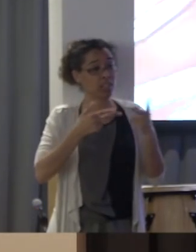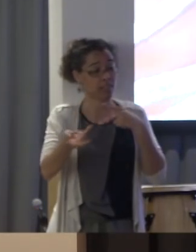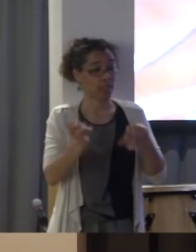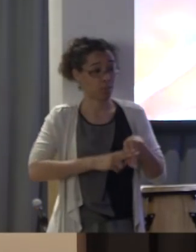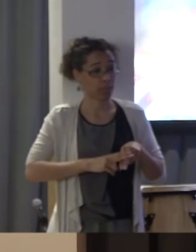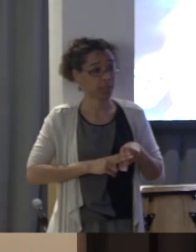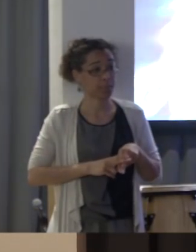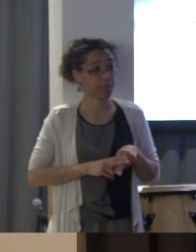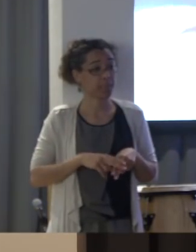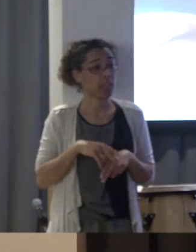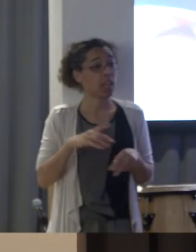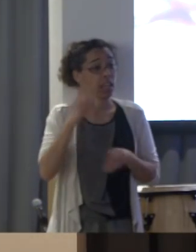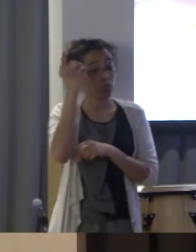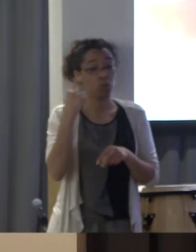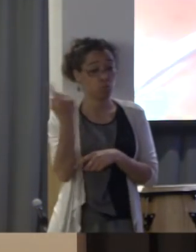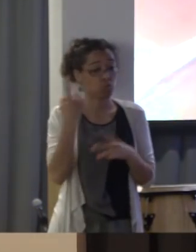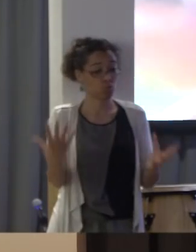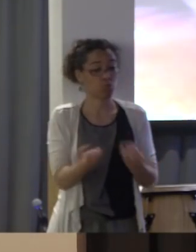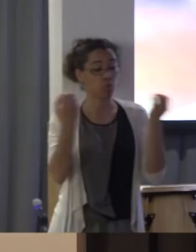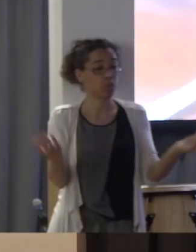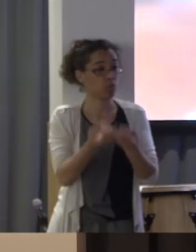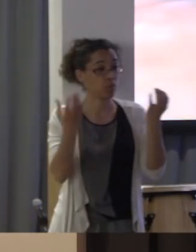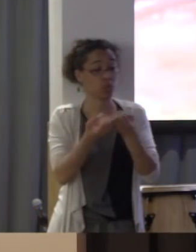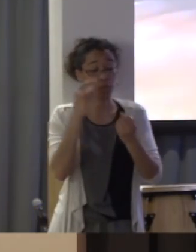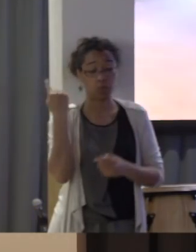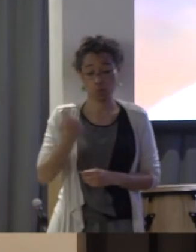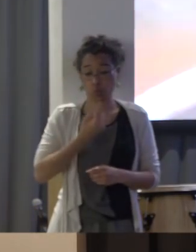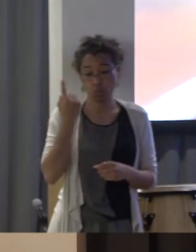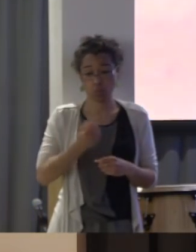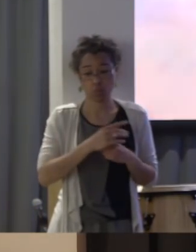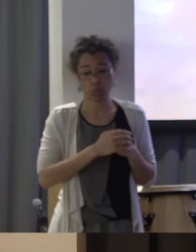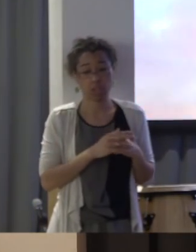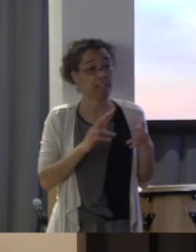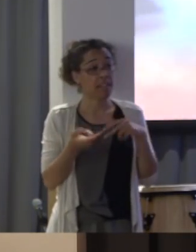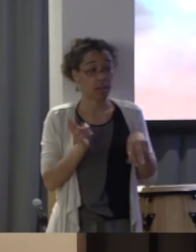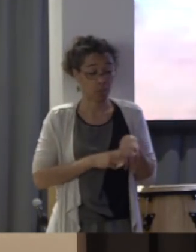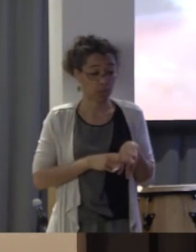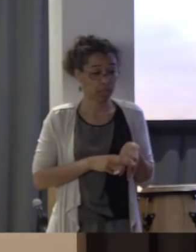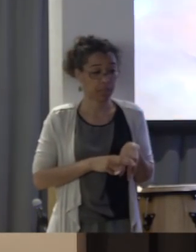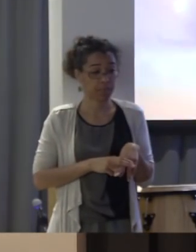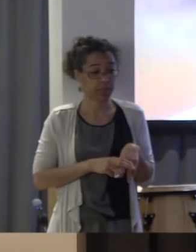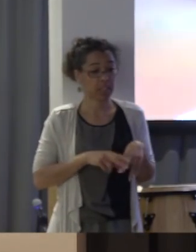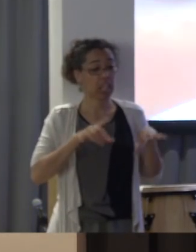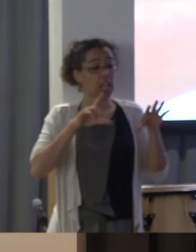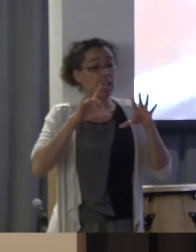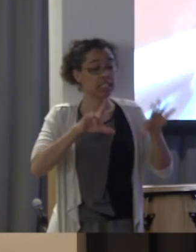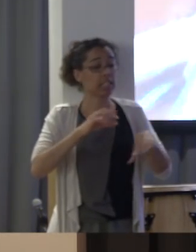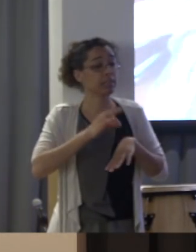Dieu l'en a toujours sorti. À tout moment, elle va mourir. Elle a fait 7